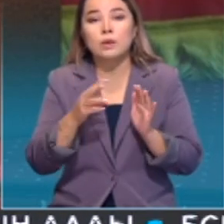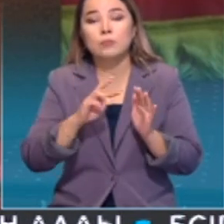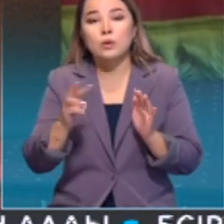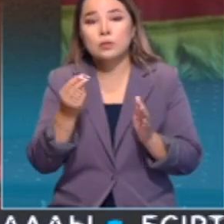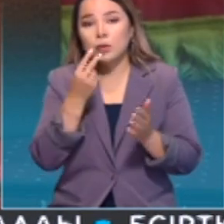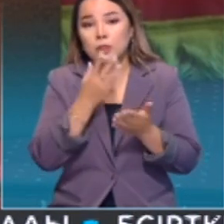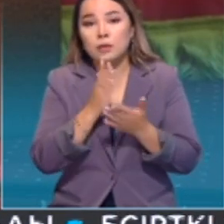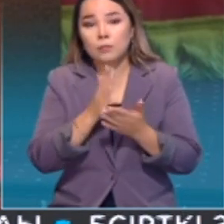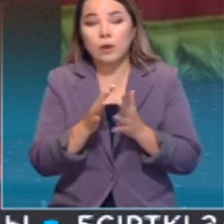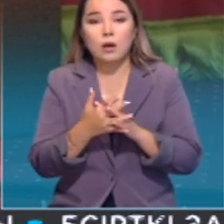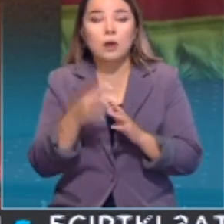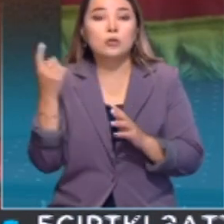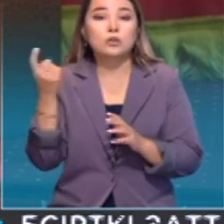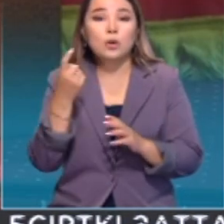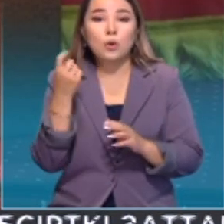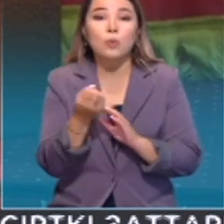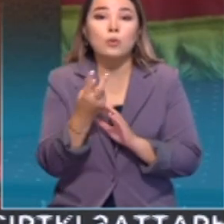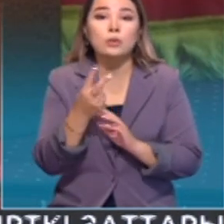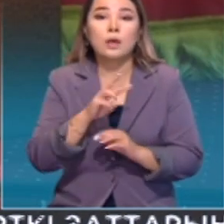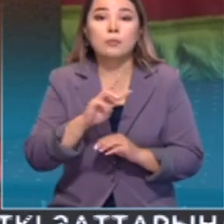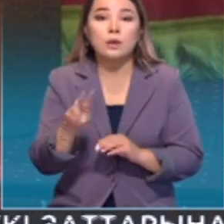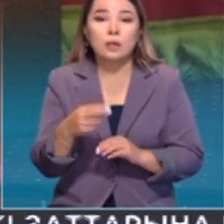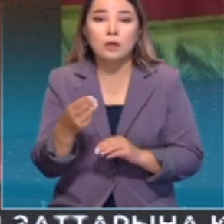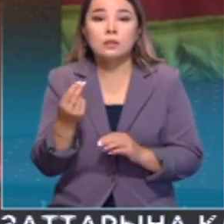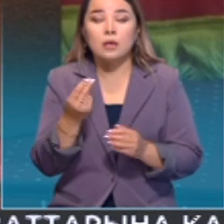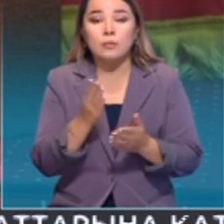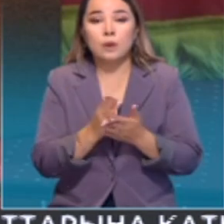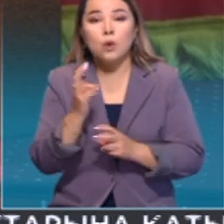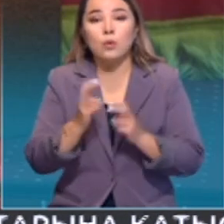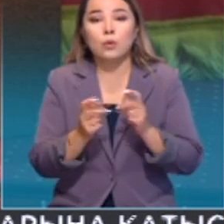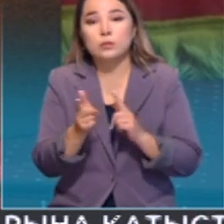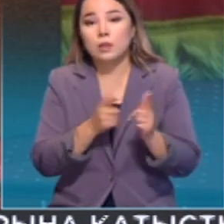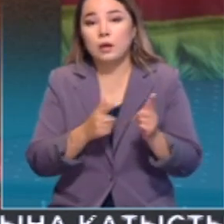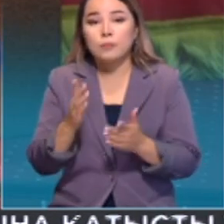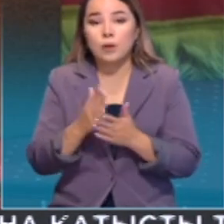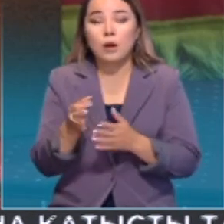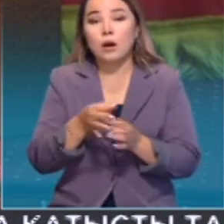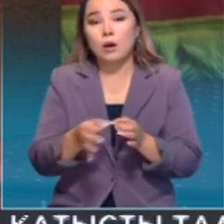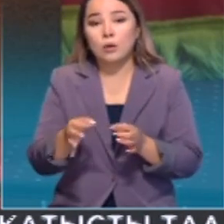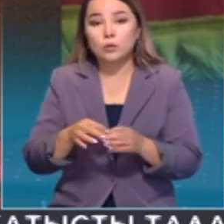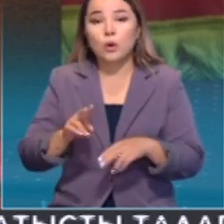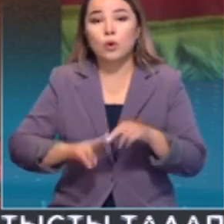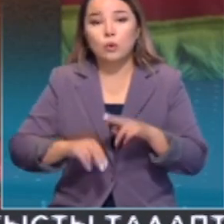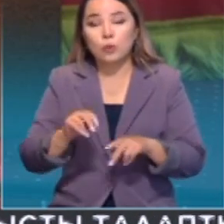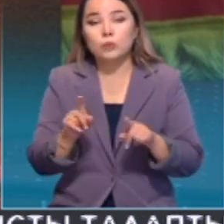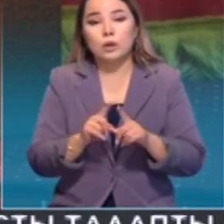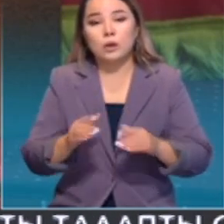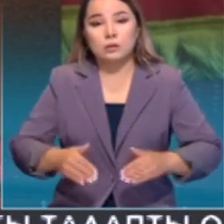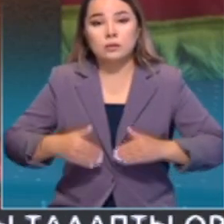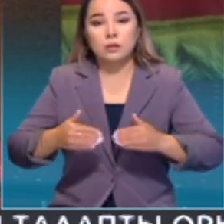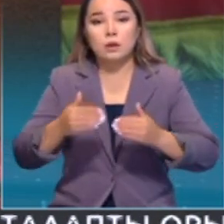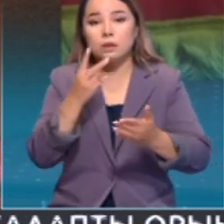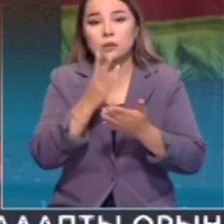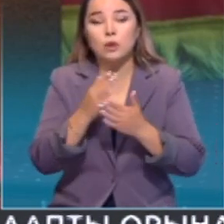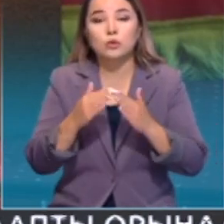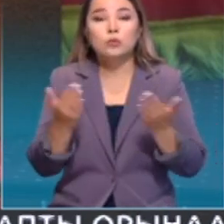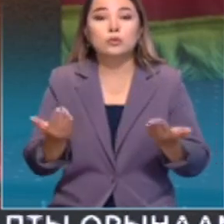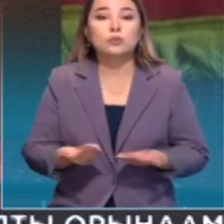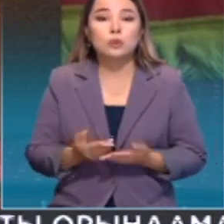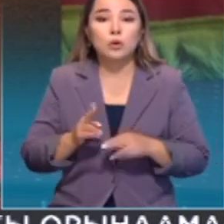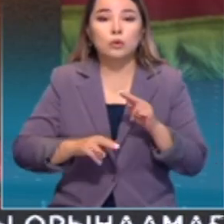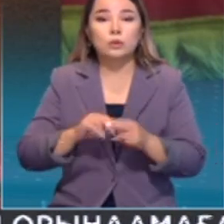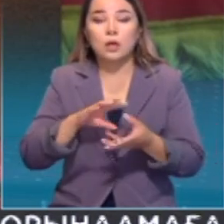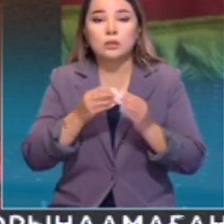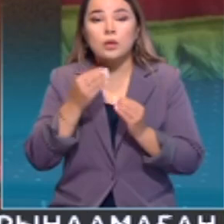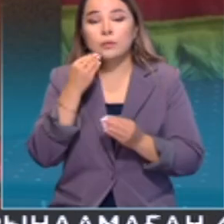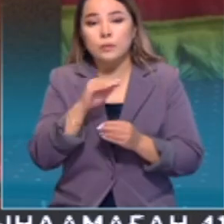құрады. Ауыл шаруашылығында 12 миллиард теңгенің өнімі дайындалды. Ауданымызда құрылыс та қарқын алып келеді. Тұрғын үй құрылысының